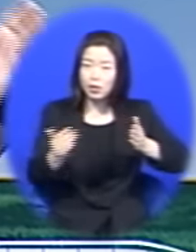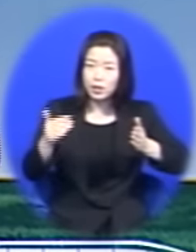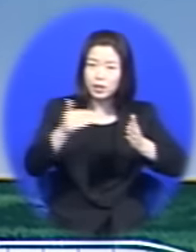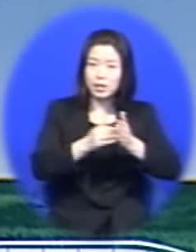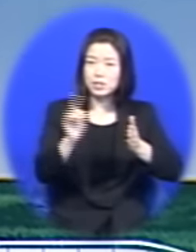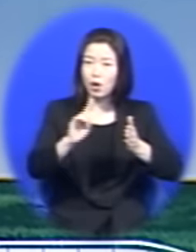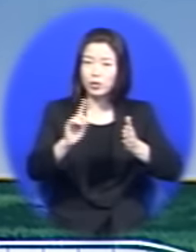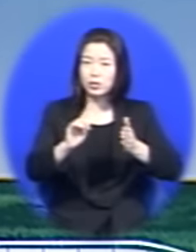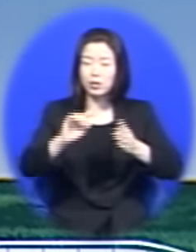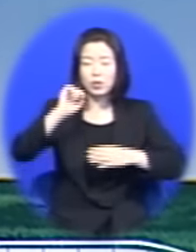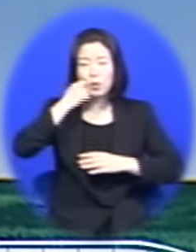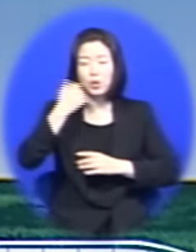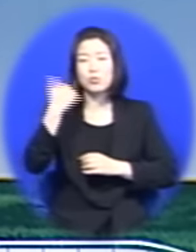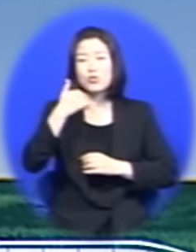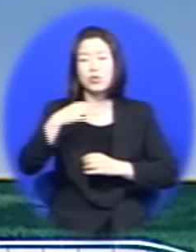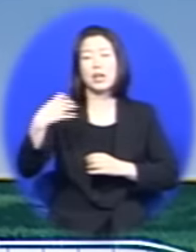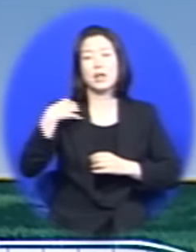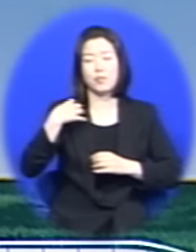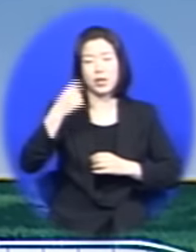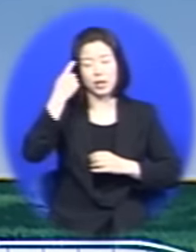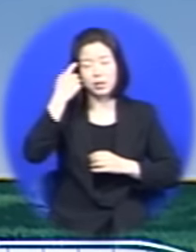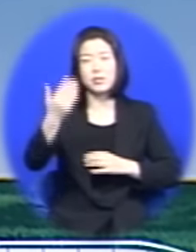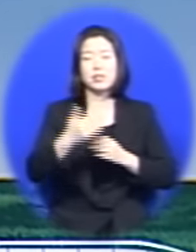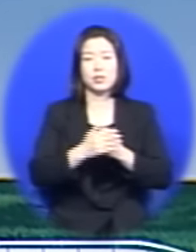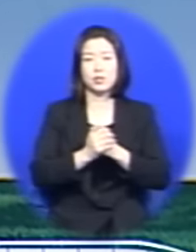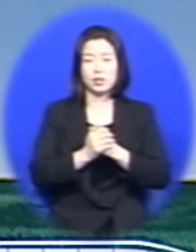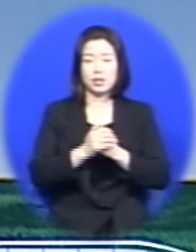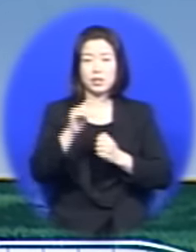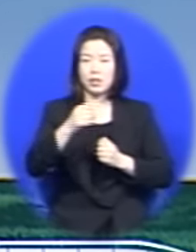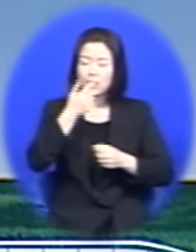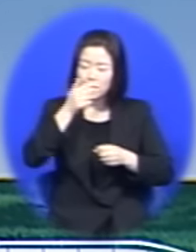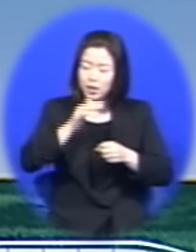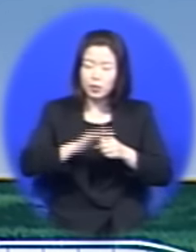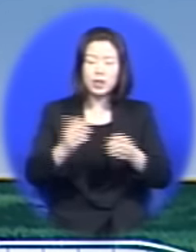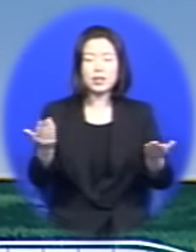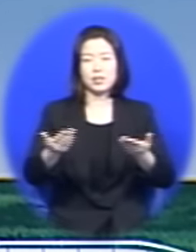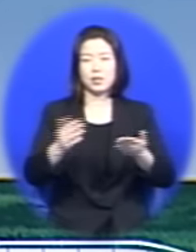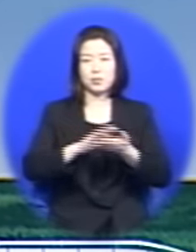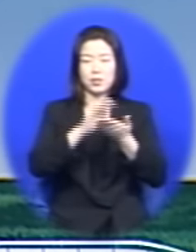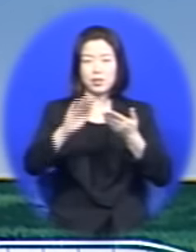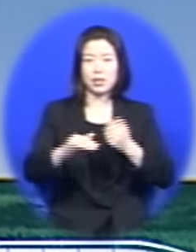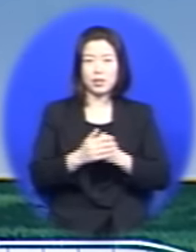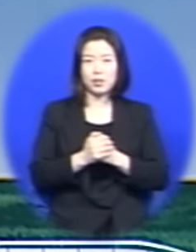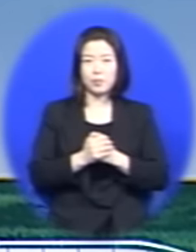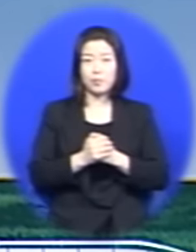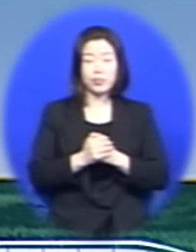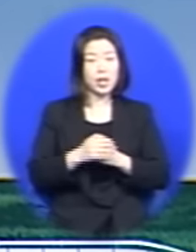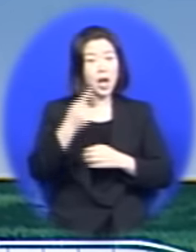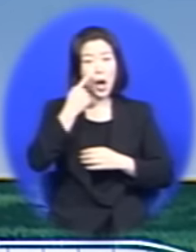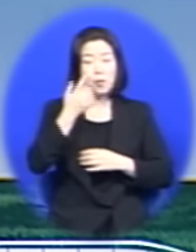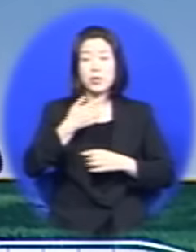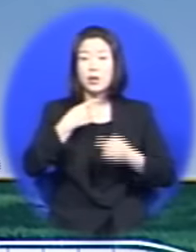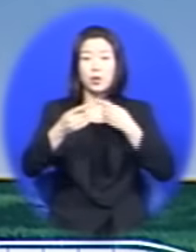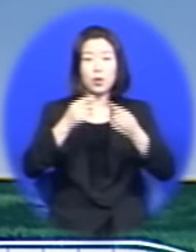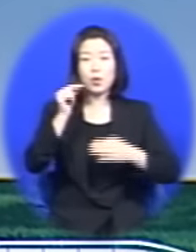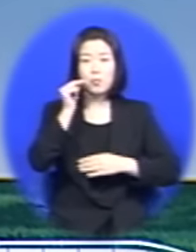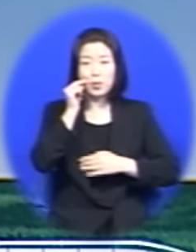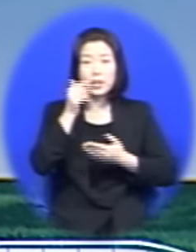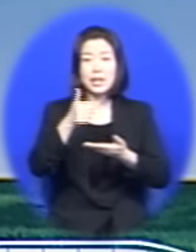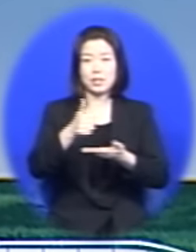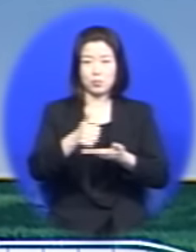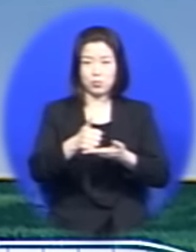어려움을 누가 겪었는지. 이건 기가 막힌 일이에요. 한 번도 경험 못 해보신